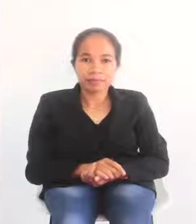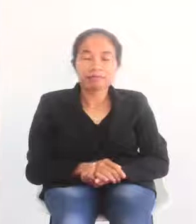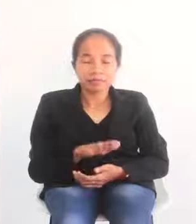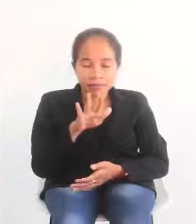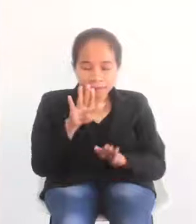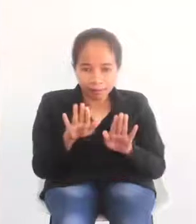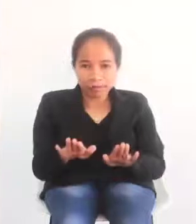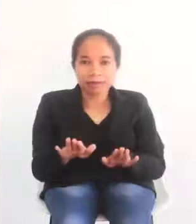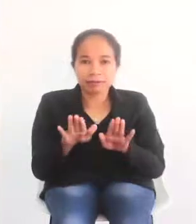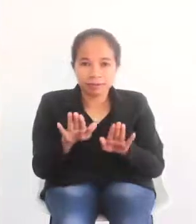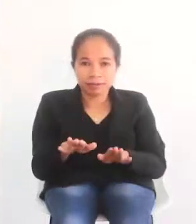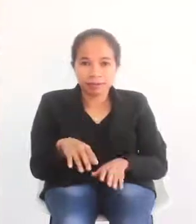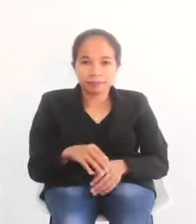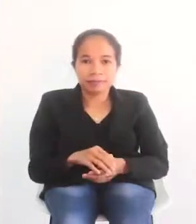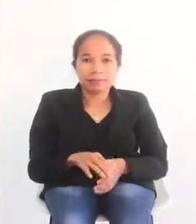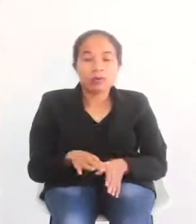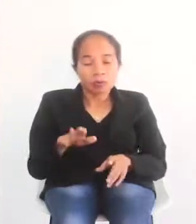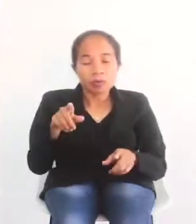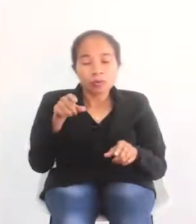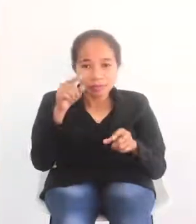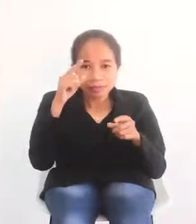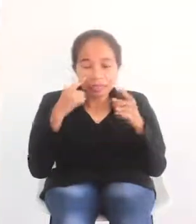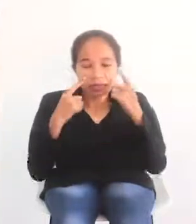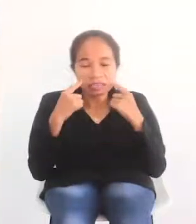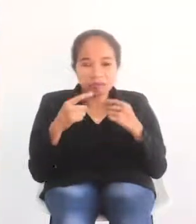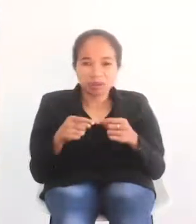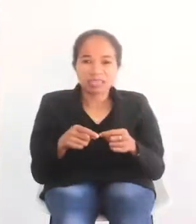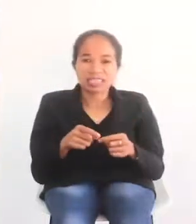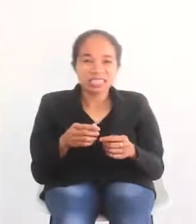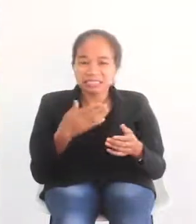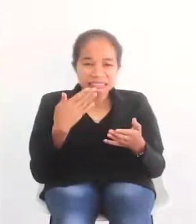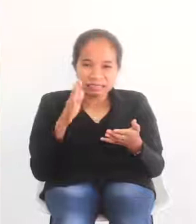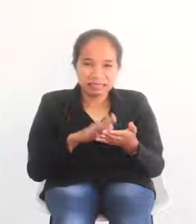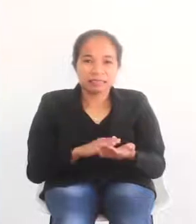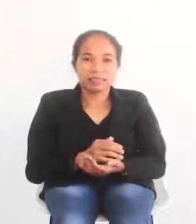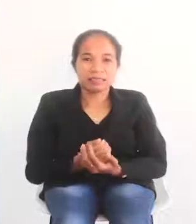Tahan, Luciano. O tanis agora o estraga hotu.